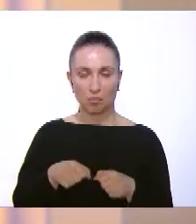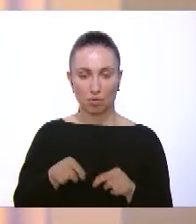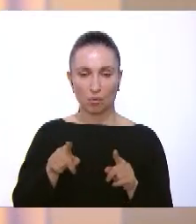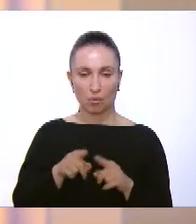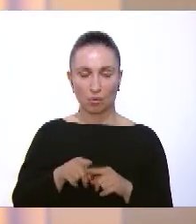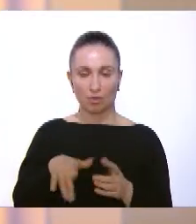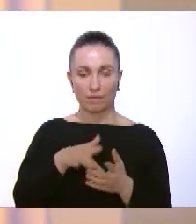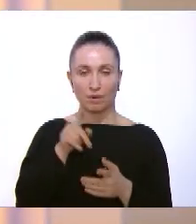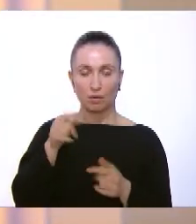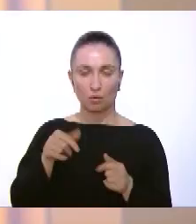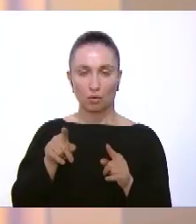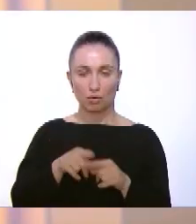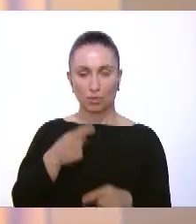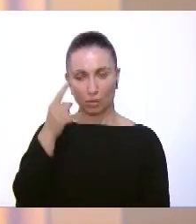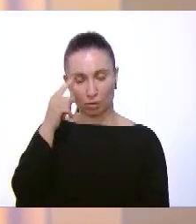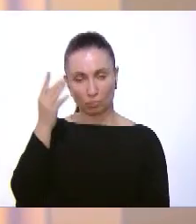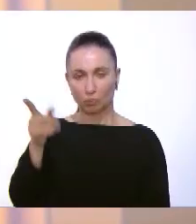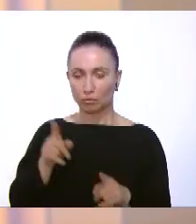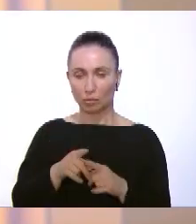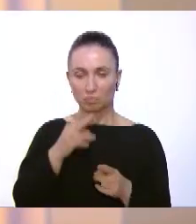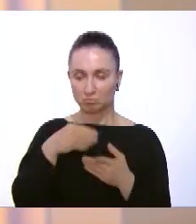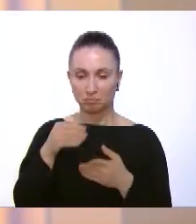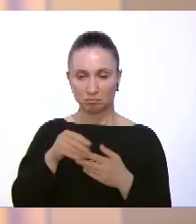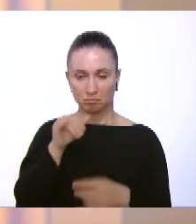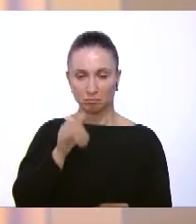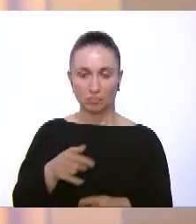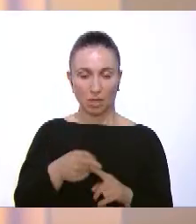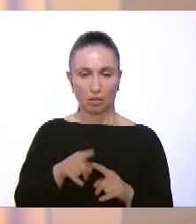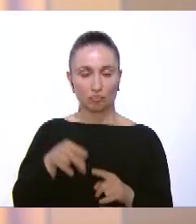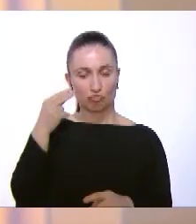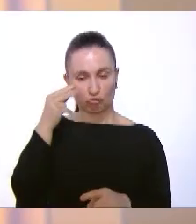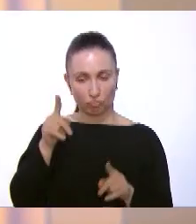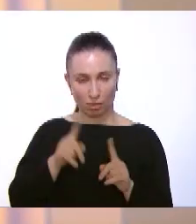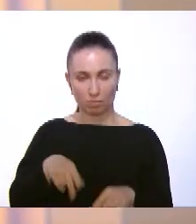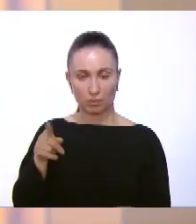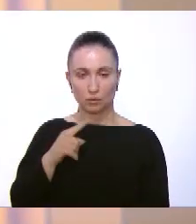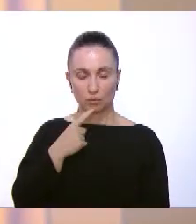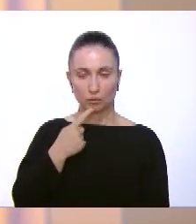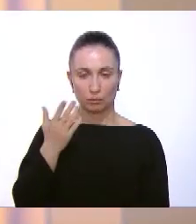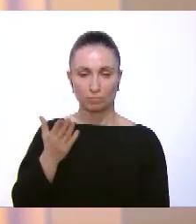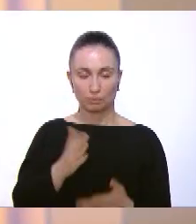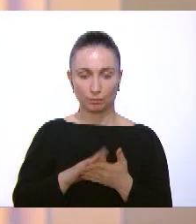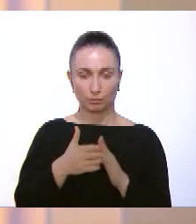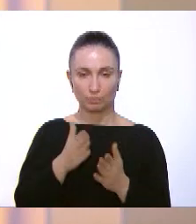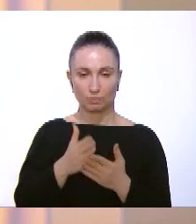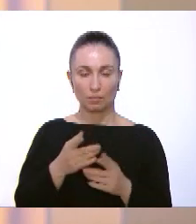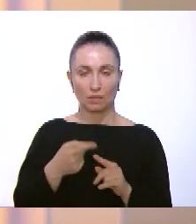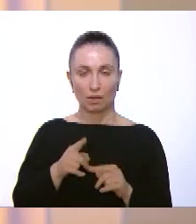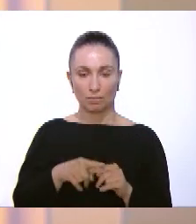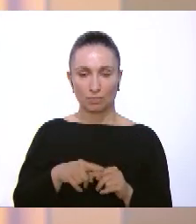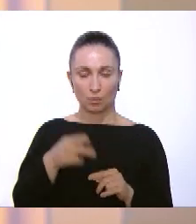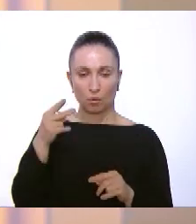ისე დიდ ქვეყნებში, როგორც არის ინდოეთი. ამიტომ ჩინეთშიც ეს ანალოგიური ვითარება.